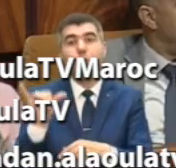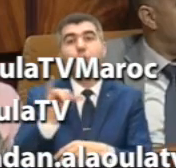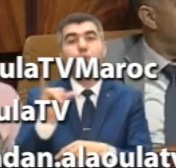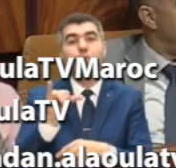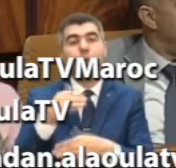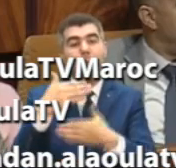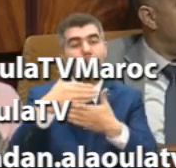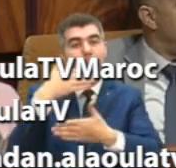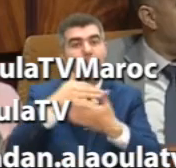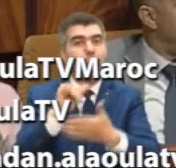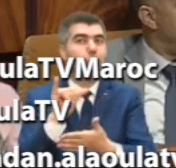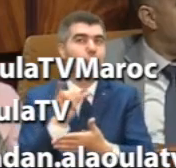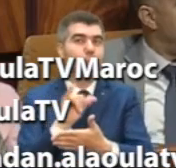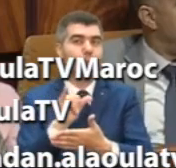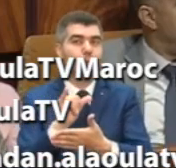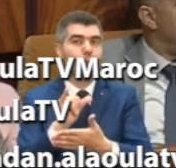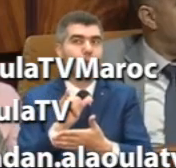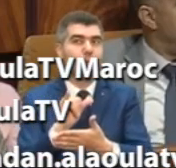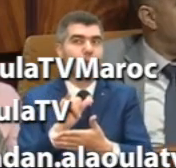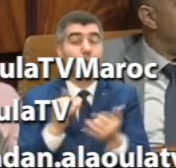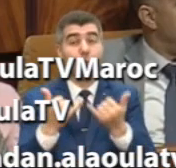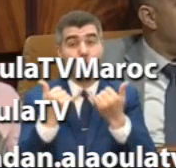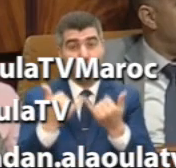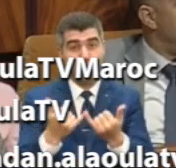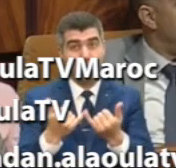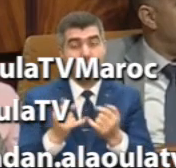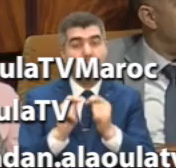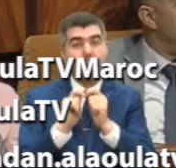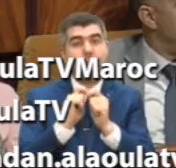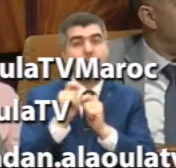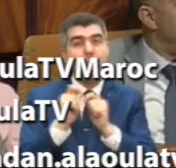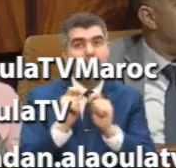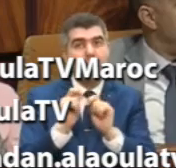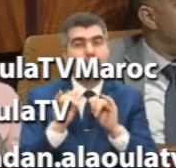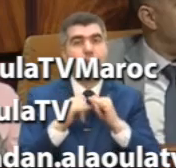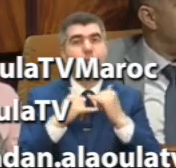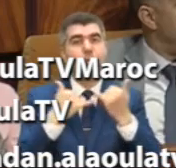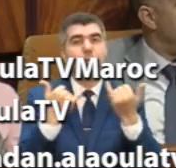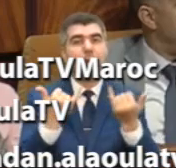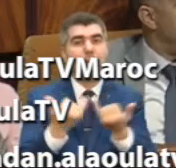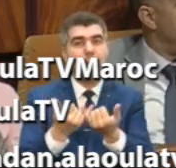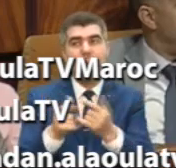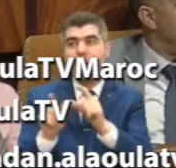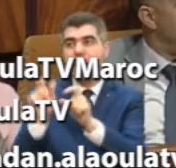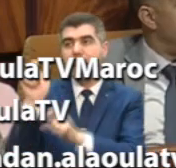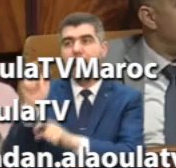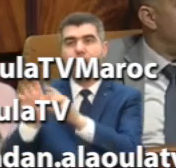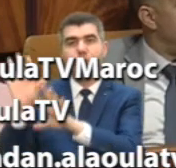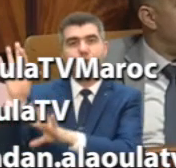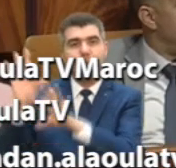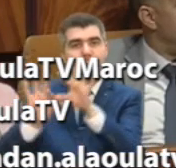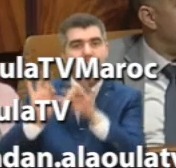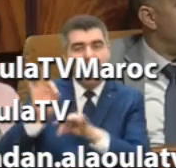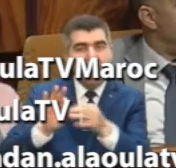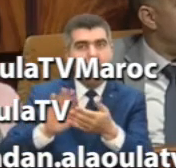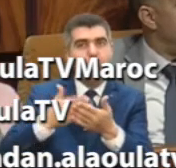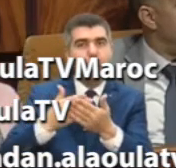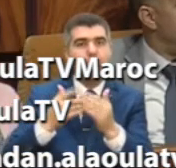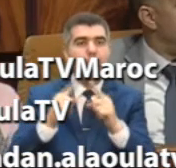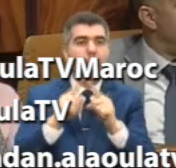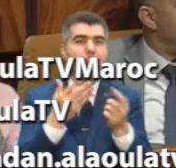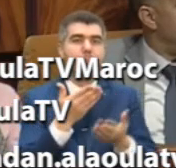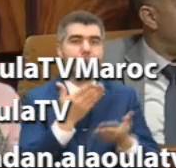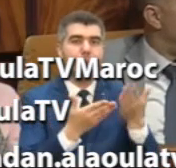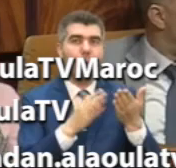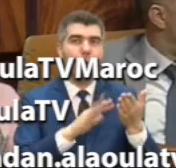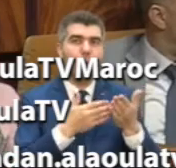النواة الجامعية، فأصبحنا اليوم خصنا نمشيو نتذاكروا ونجمعوا الناس ونتناقشوا بيناتنا وكيفاش نوازنوا هذا الشيء وكيفاش نديروا